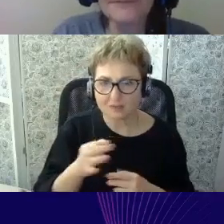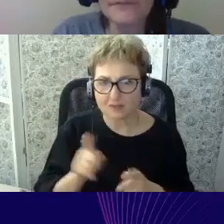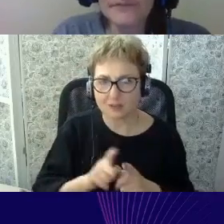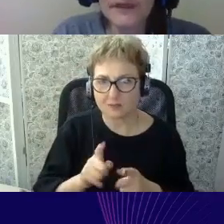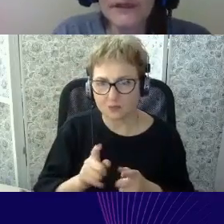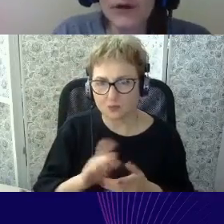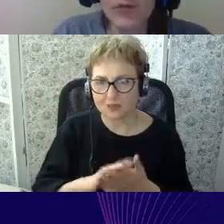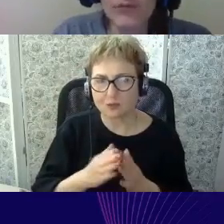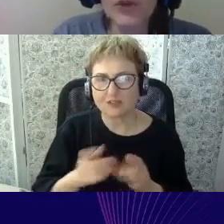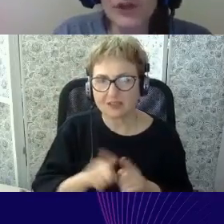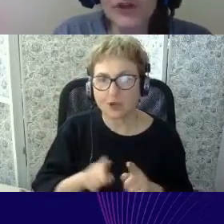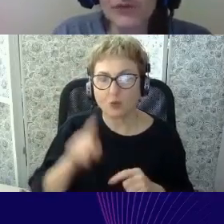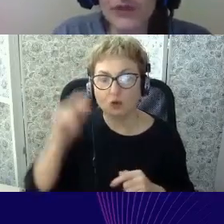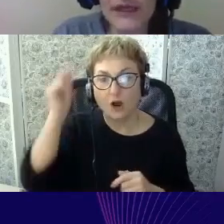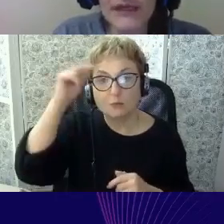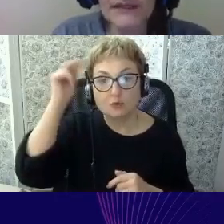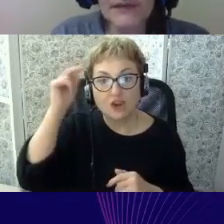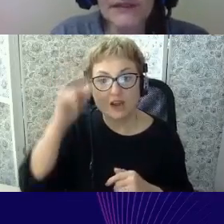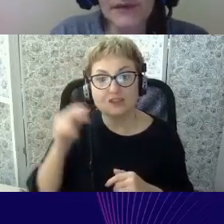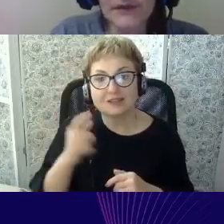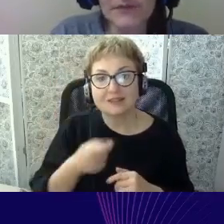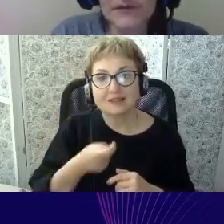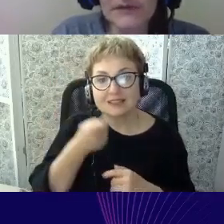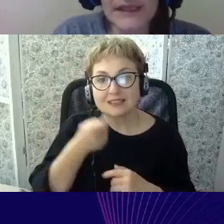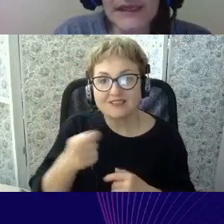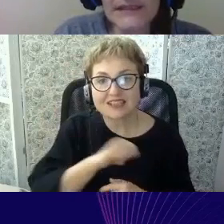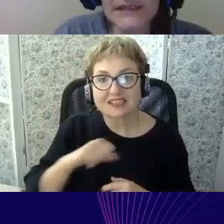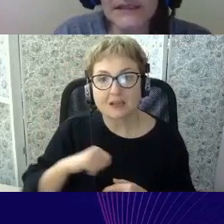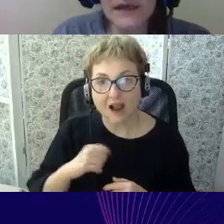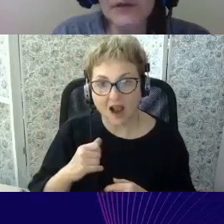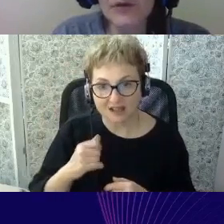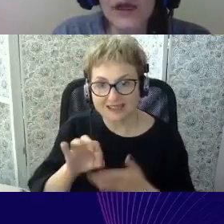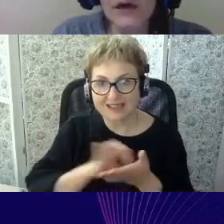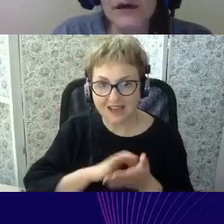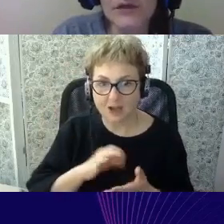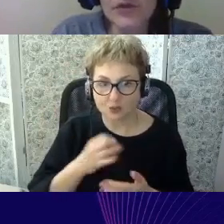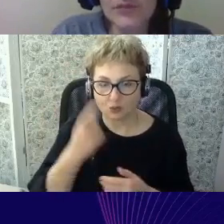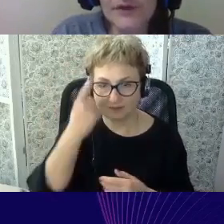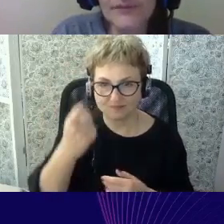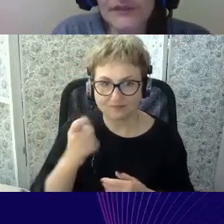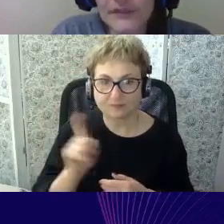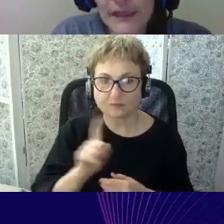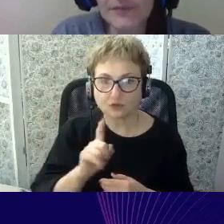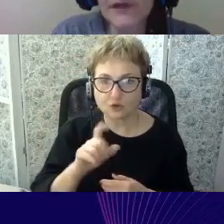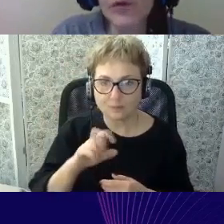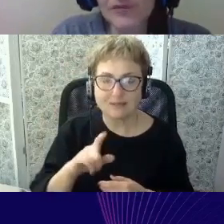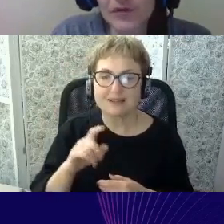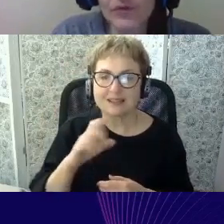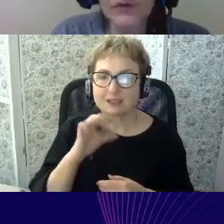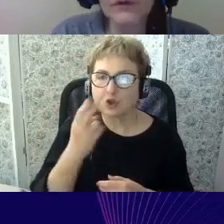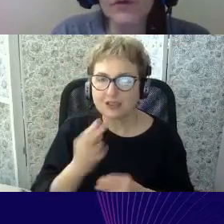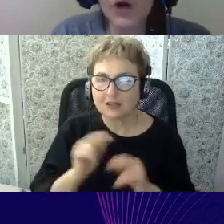условно, к такому обучающемуся, заявить об этом самостоятельно сразу, чтобы социальный